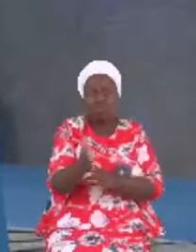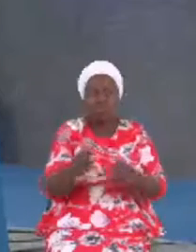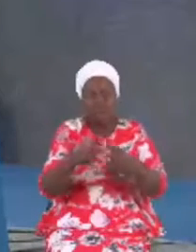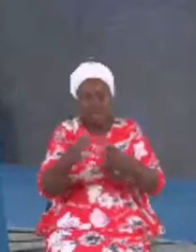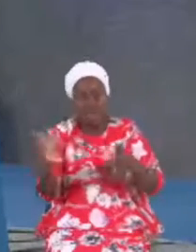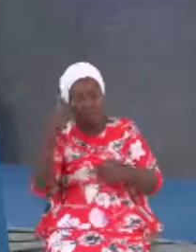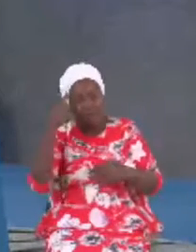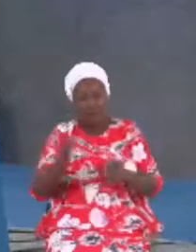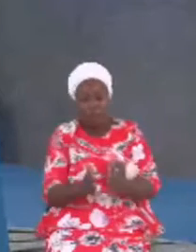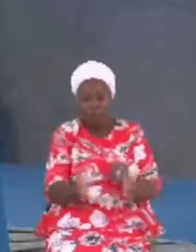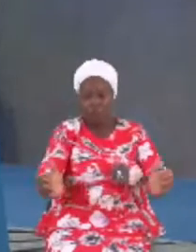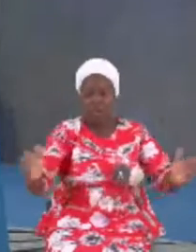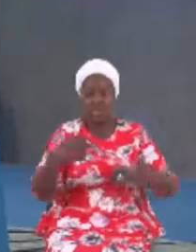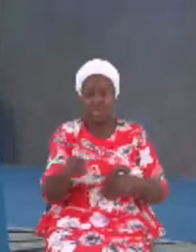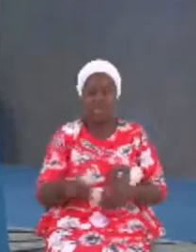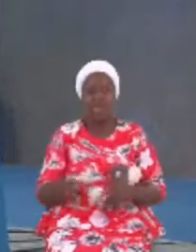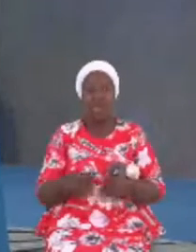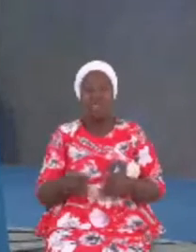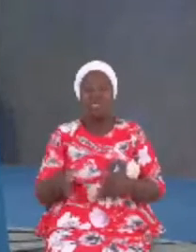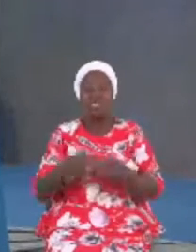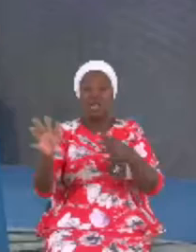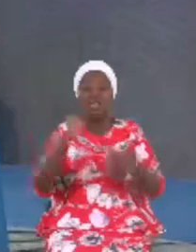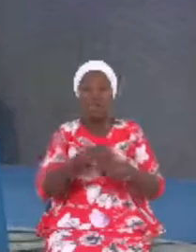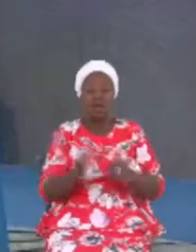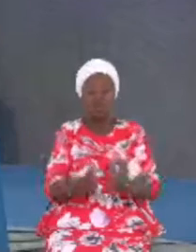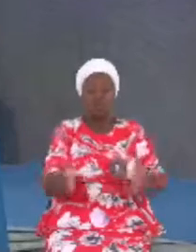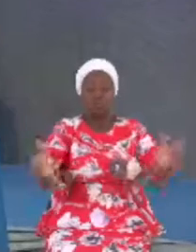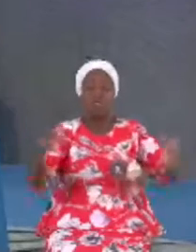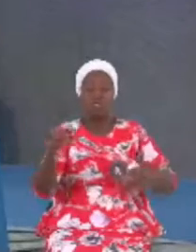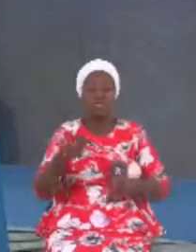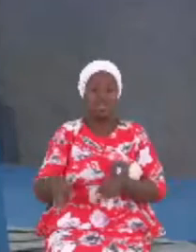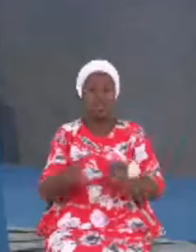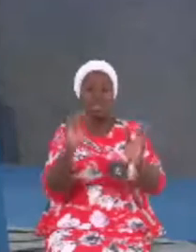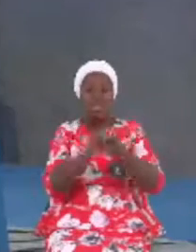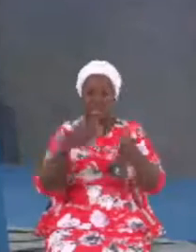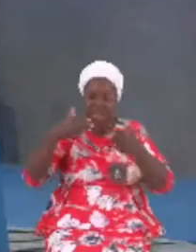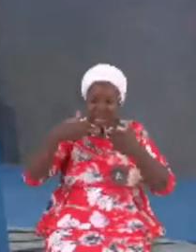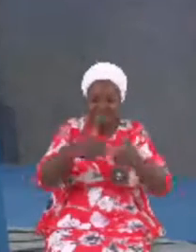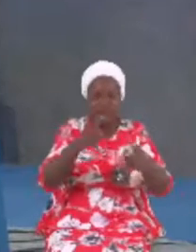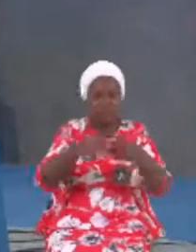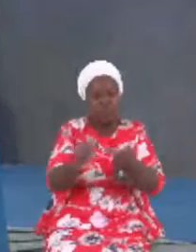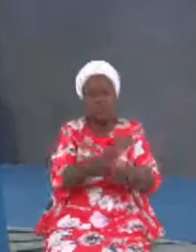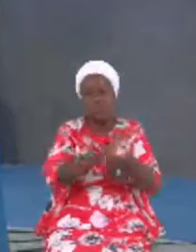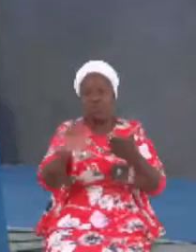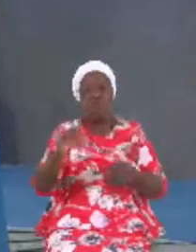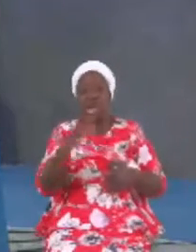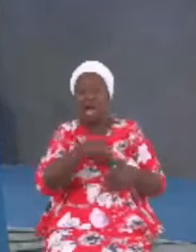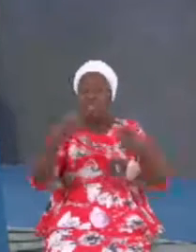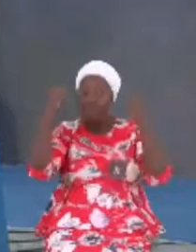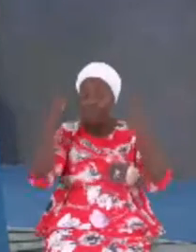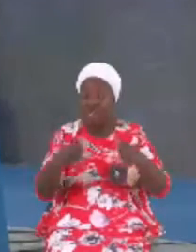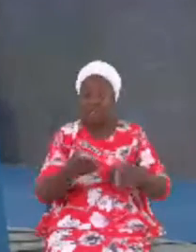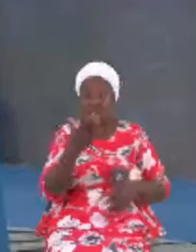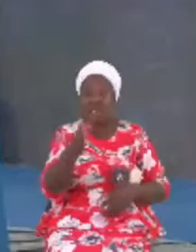car large est la porte. Large, spacieux est le chemin qui mène à la perdition. Et il y en a